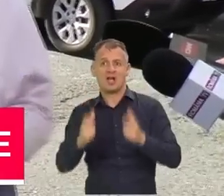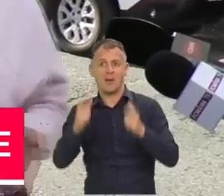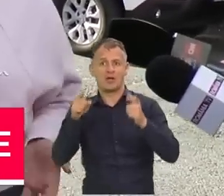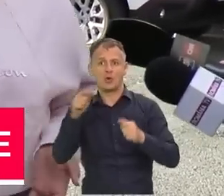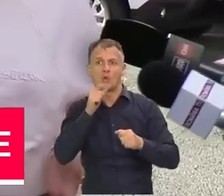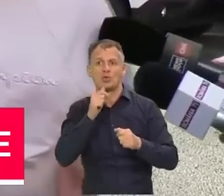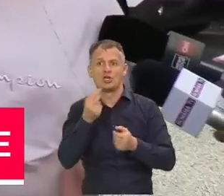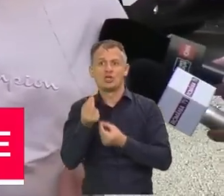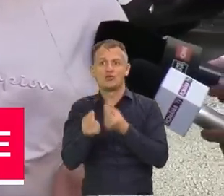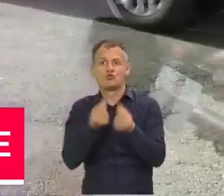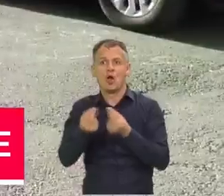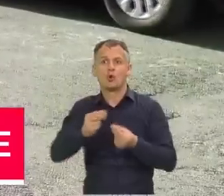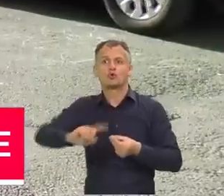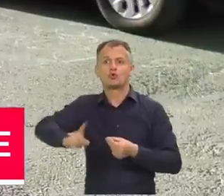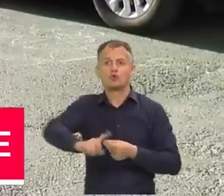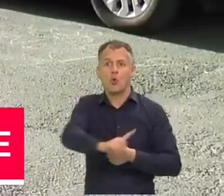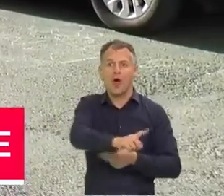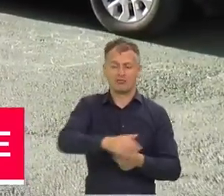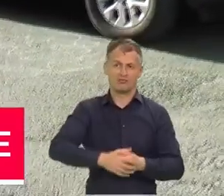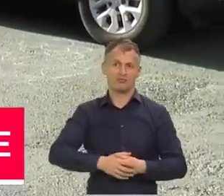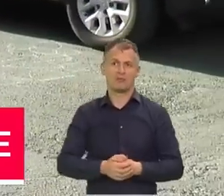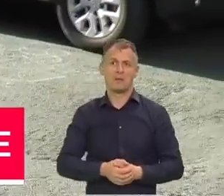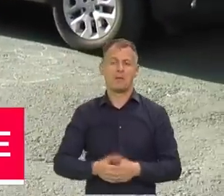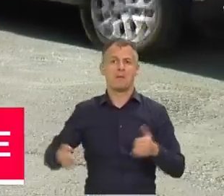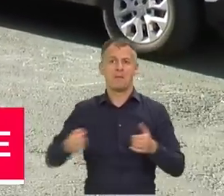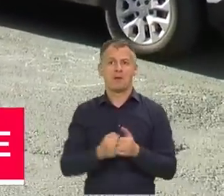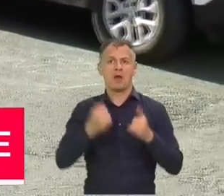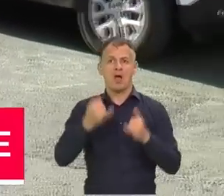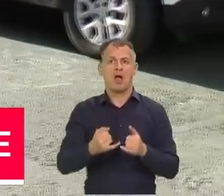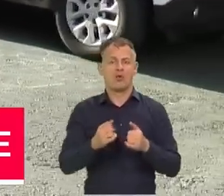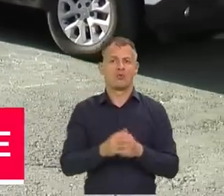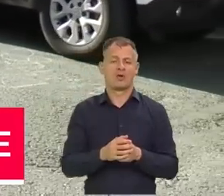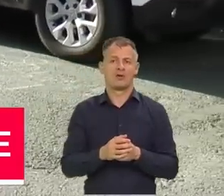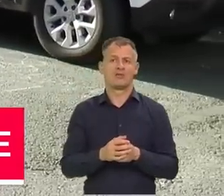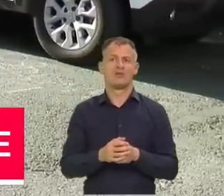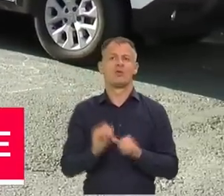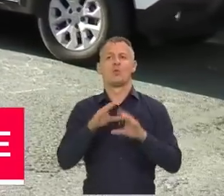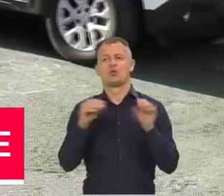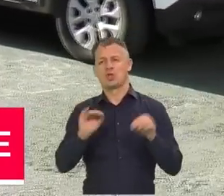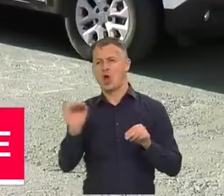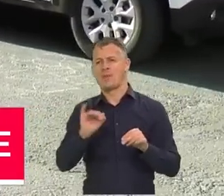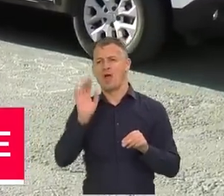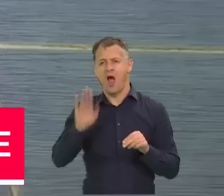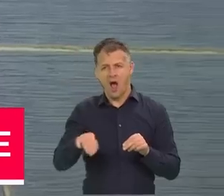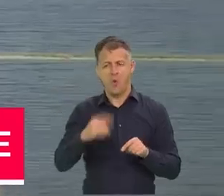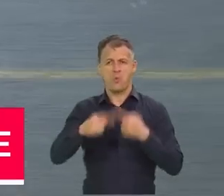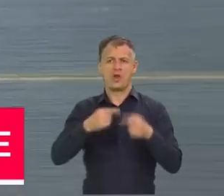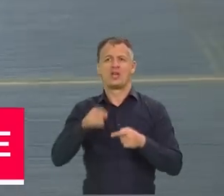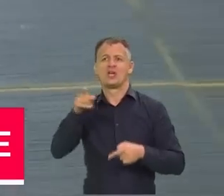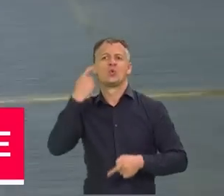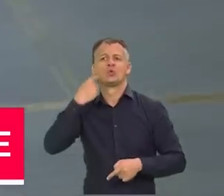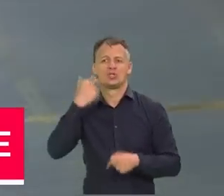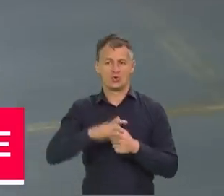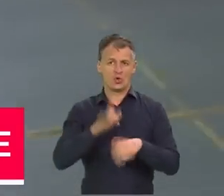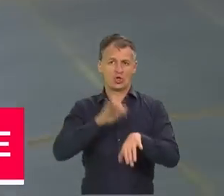umblau șoareci peste copii. Deci până acum ne-am tratat de alergie și eu sunt sigură că mulți din copii au și nu știu. Directorul și